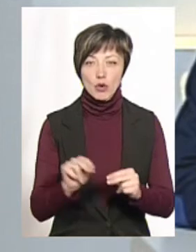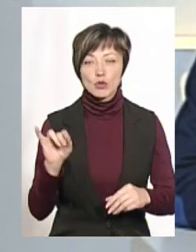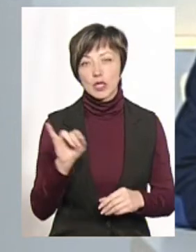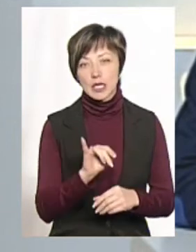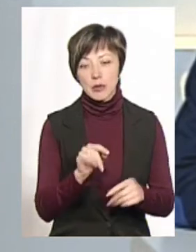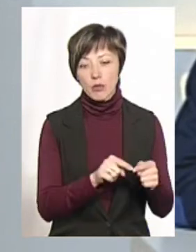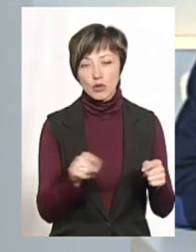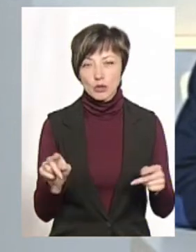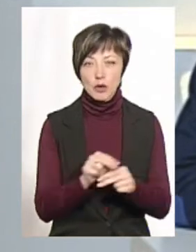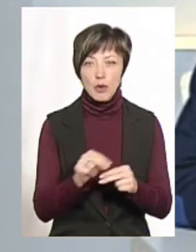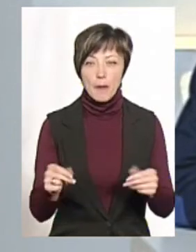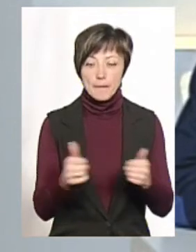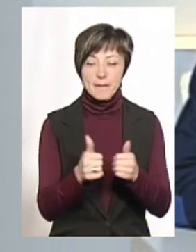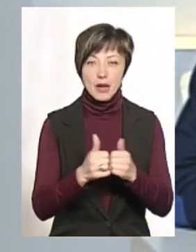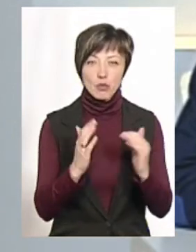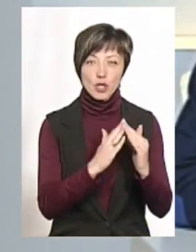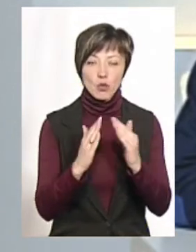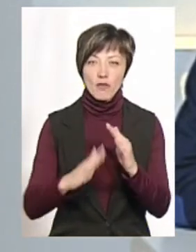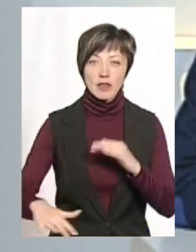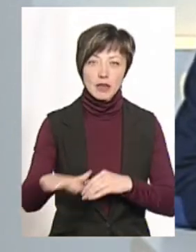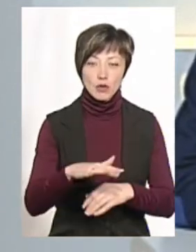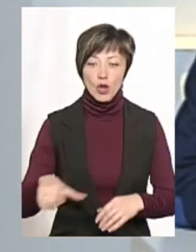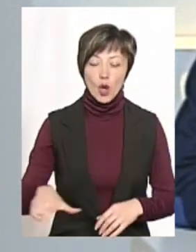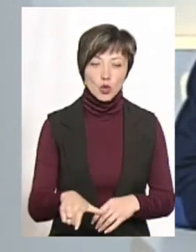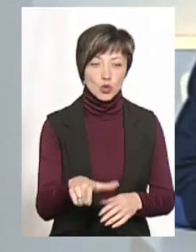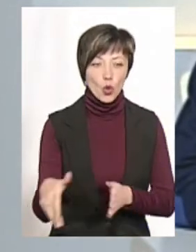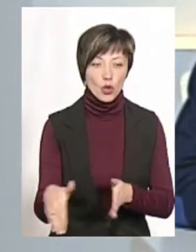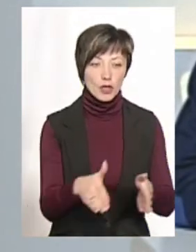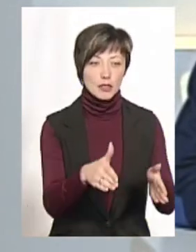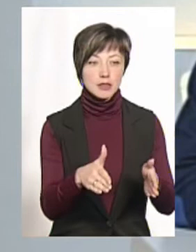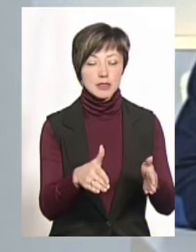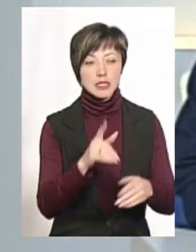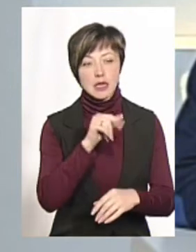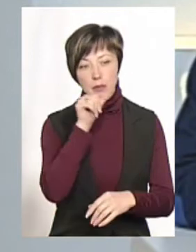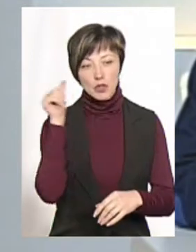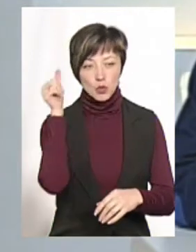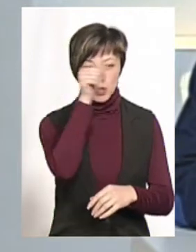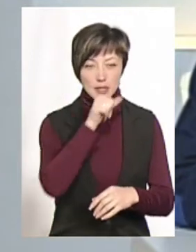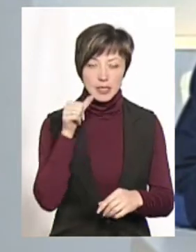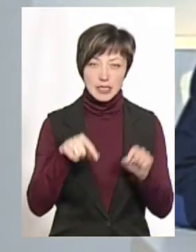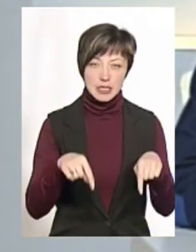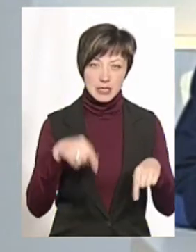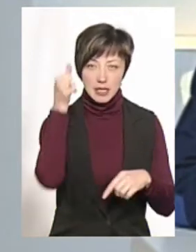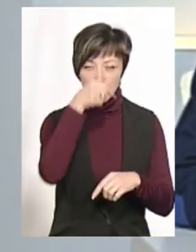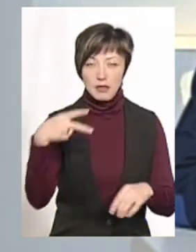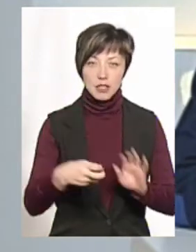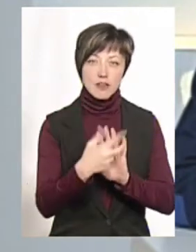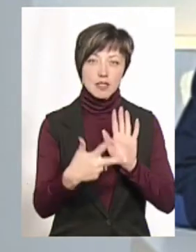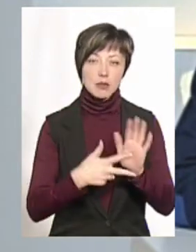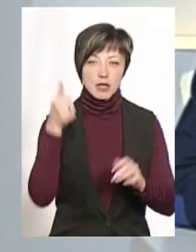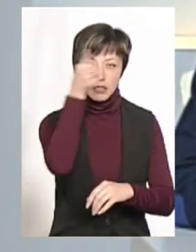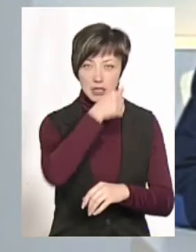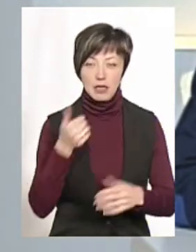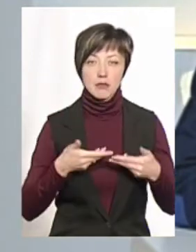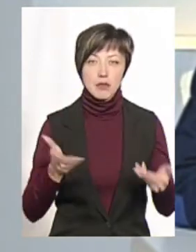і поточному ремонту прибудинкових територій, доріг. За минулий рік, вже за цей, точніше, рік, за 2018